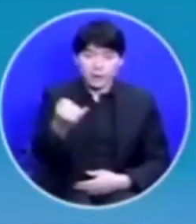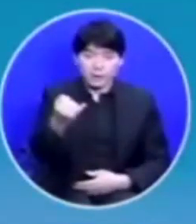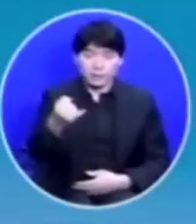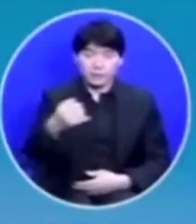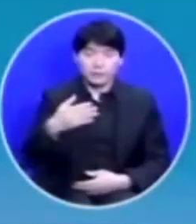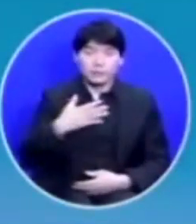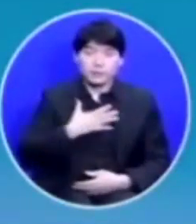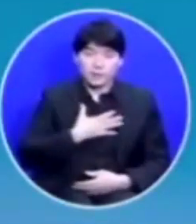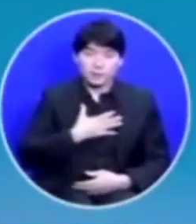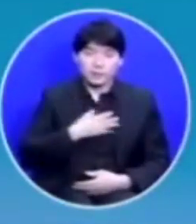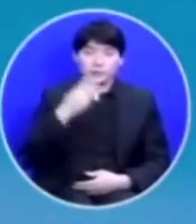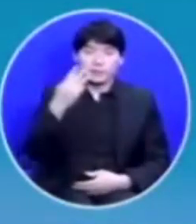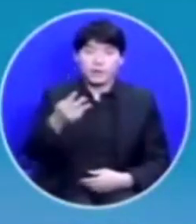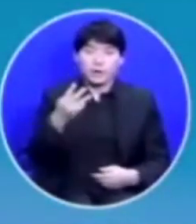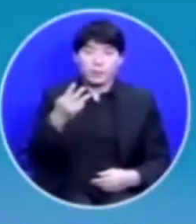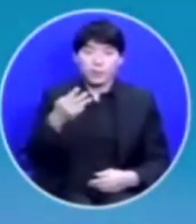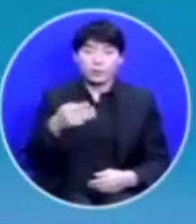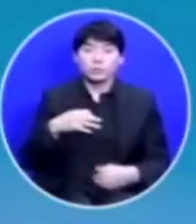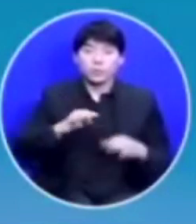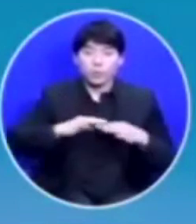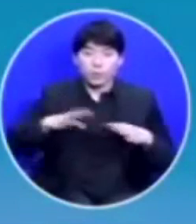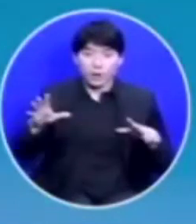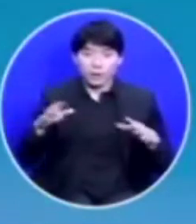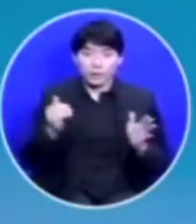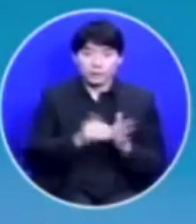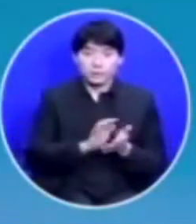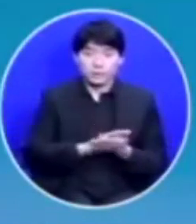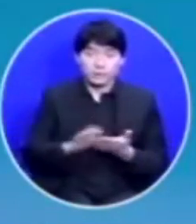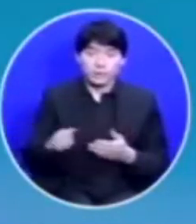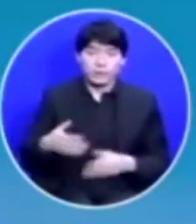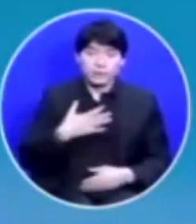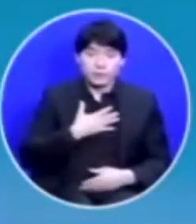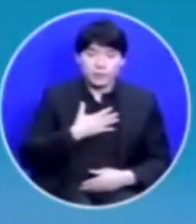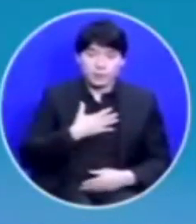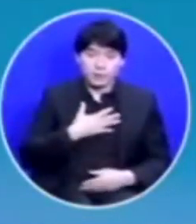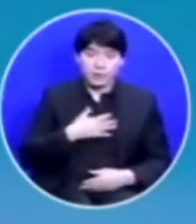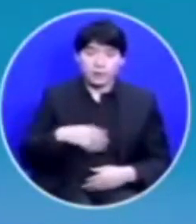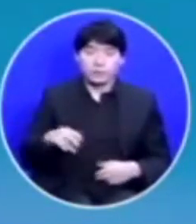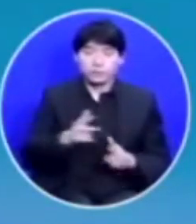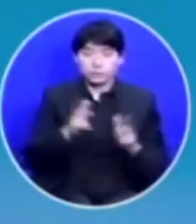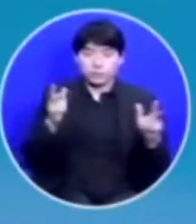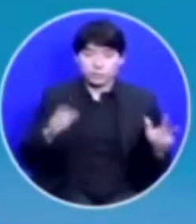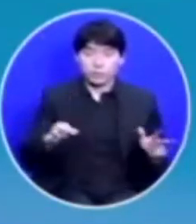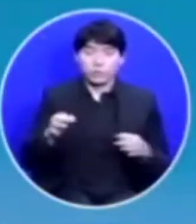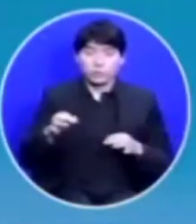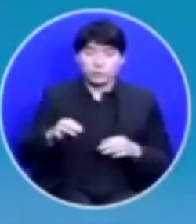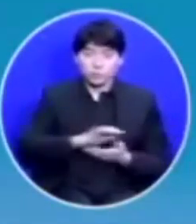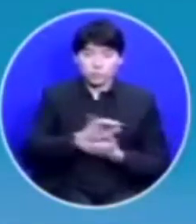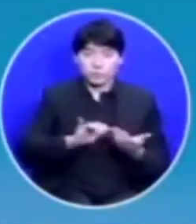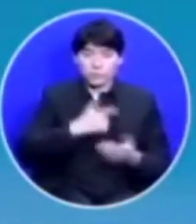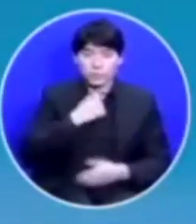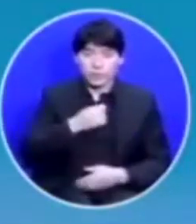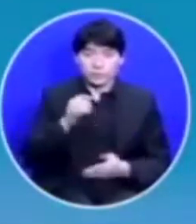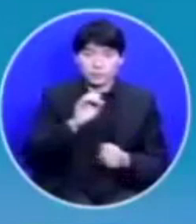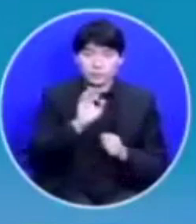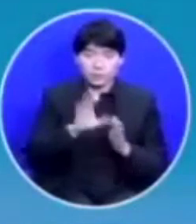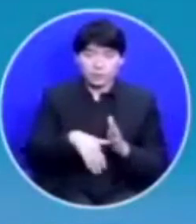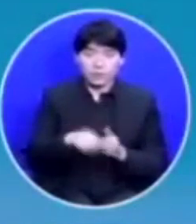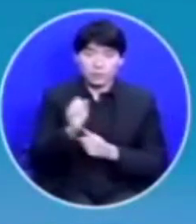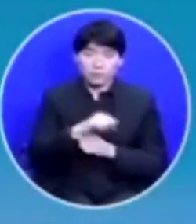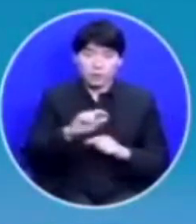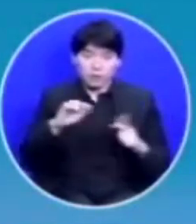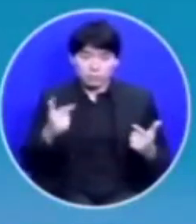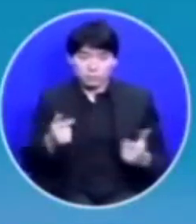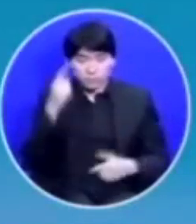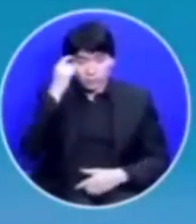날 세 번 놀라게 했어요 내가 일주일 내 맘대로 놀 겨 싶다고 했을 때 허락에 주지 않을 거라고